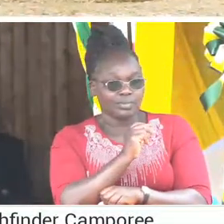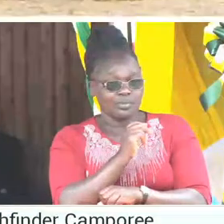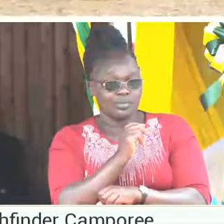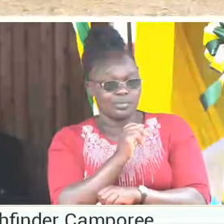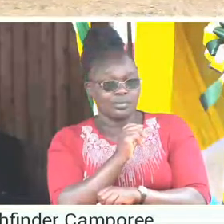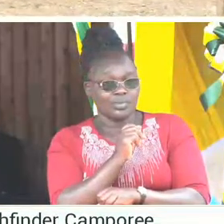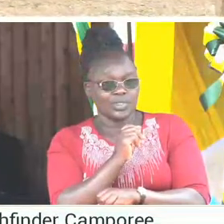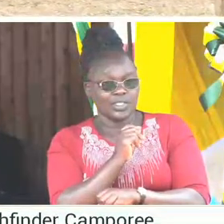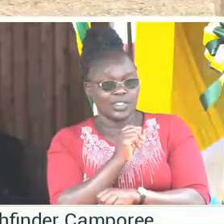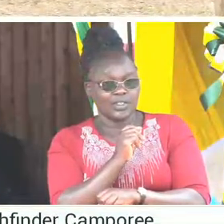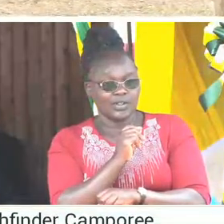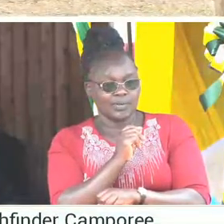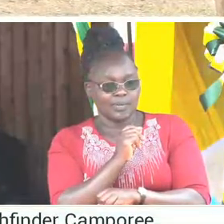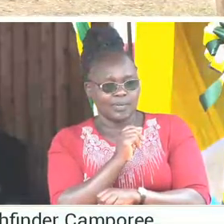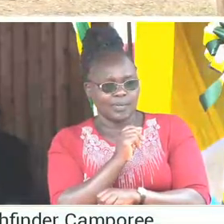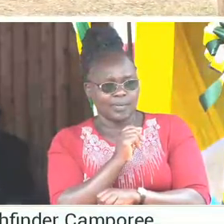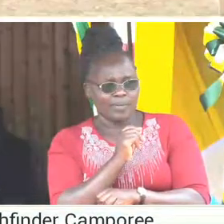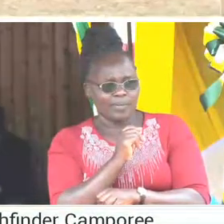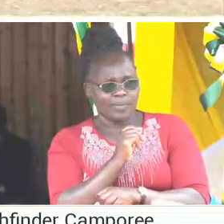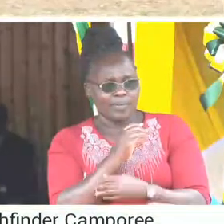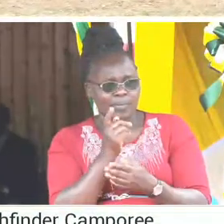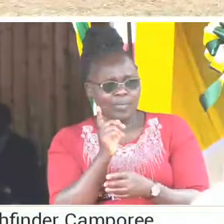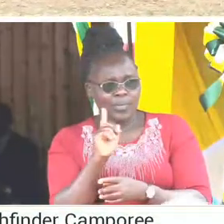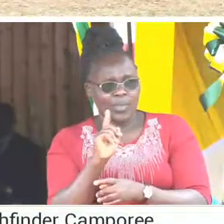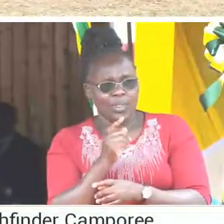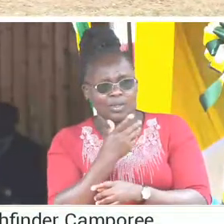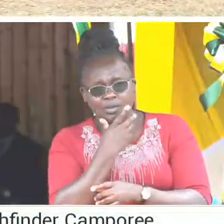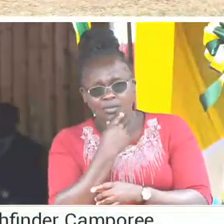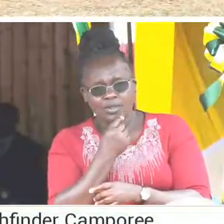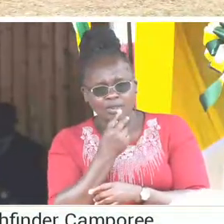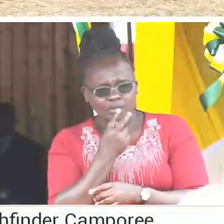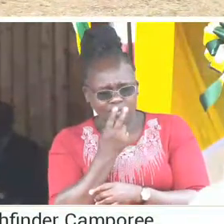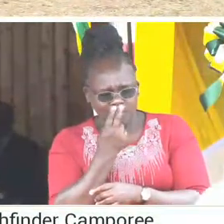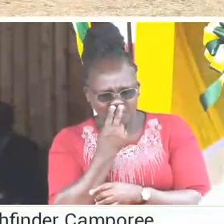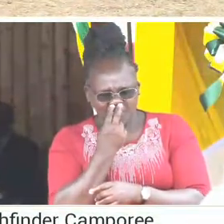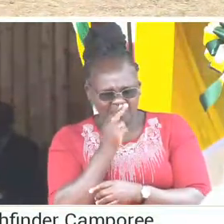pale? Pale baba yako mkubwa ananusa ukuta.